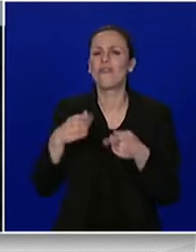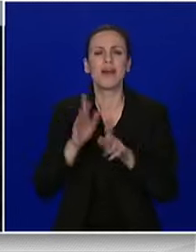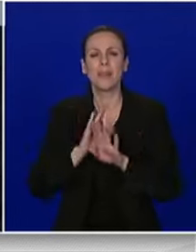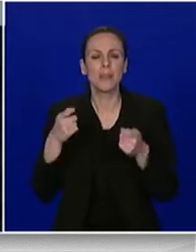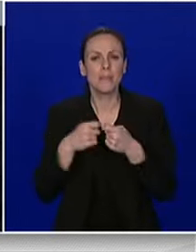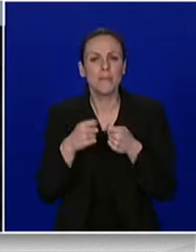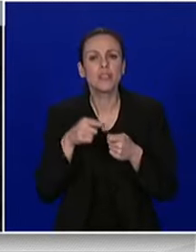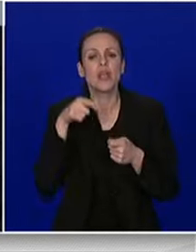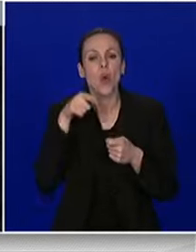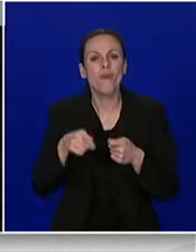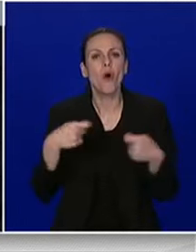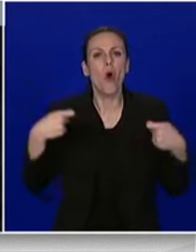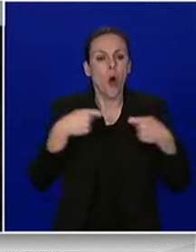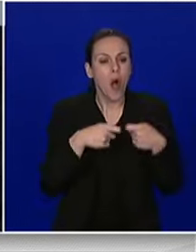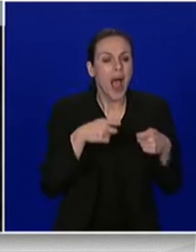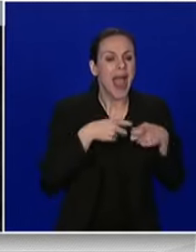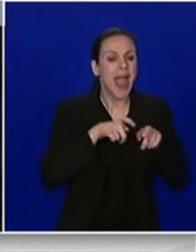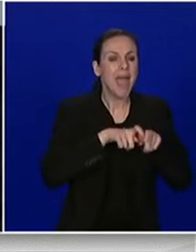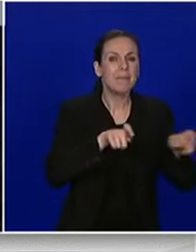čisto epidemiološka mjera.